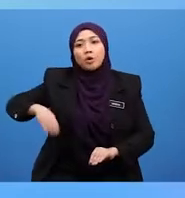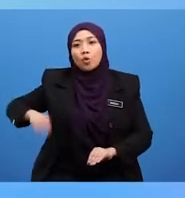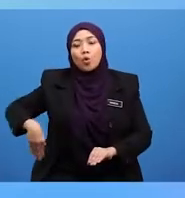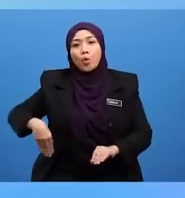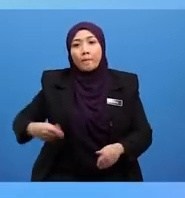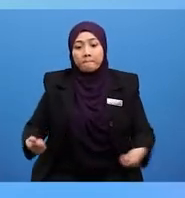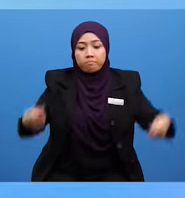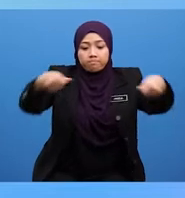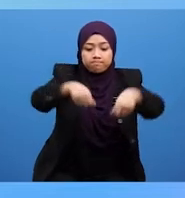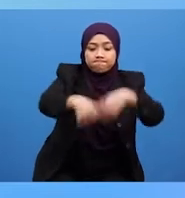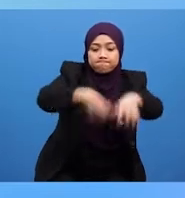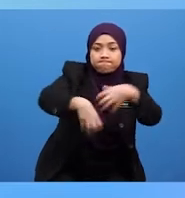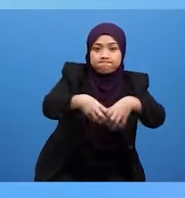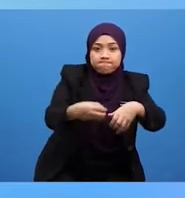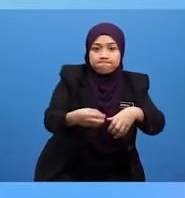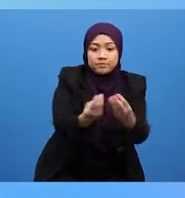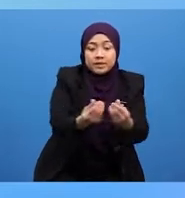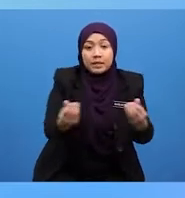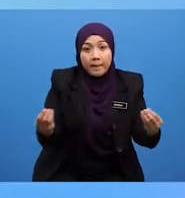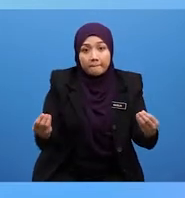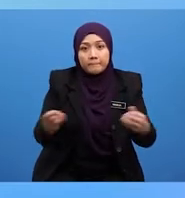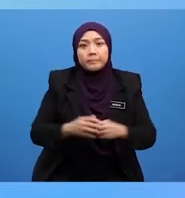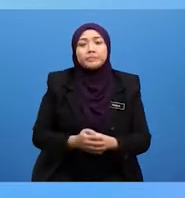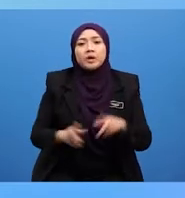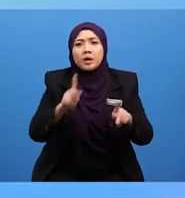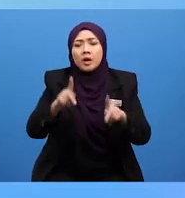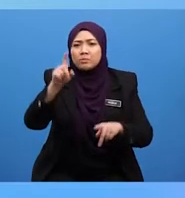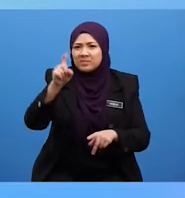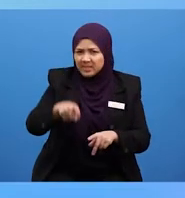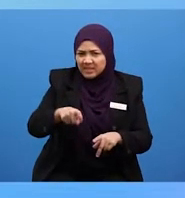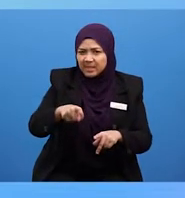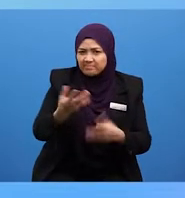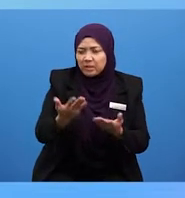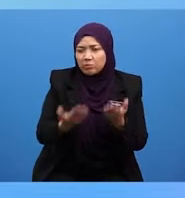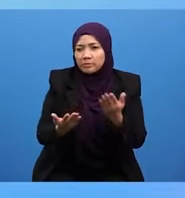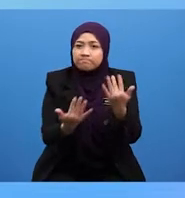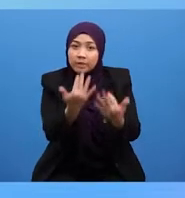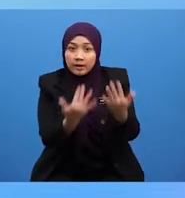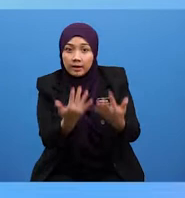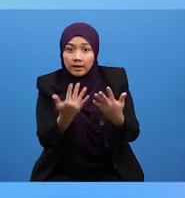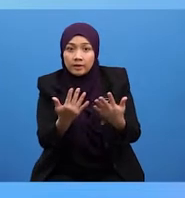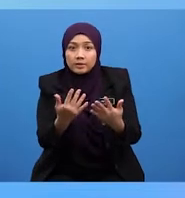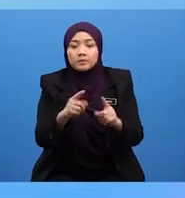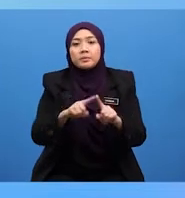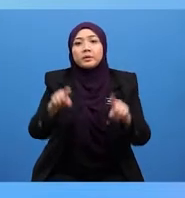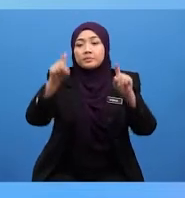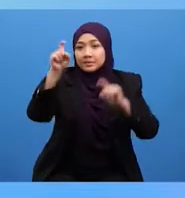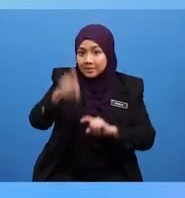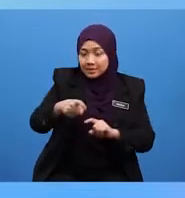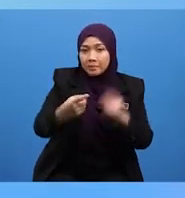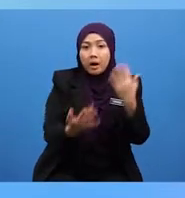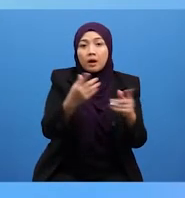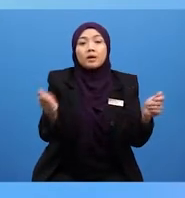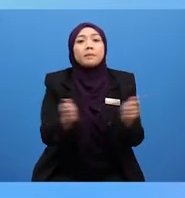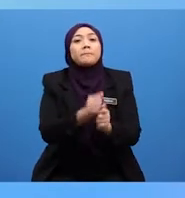ditanam. Jika perlu, pembakaran plastik dilakukan dalam incinerator.